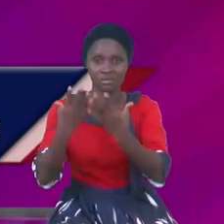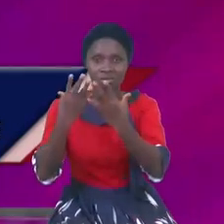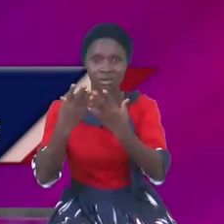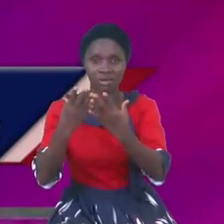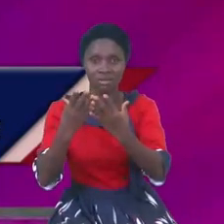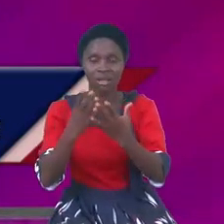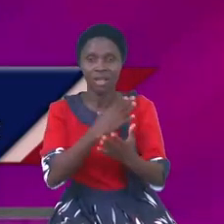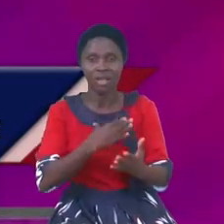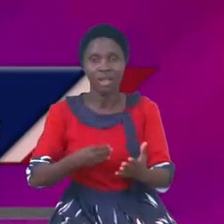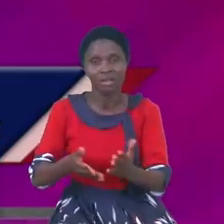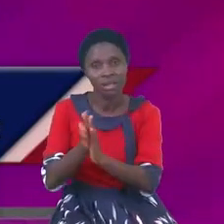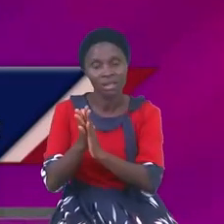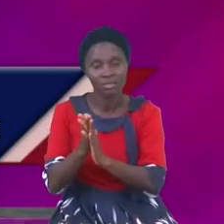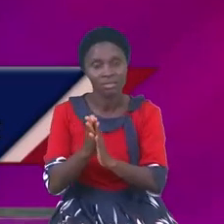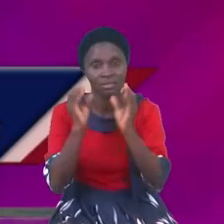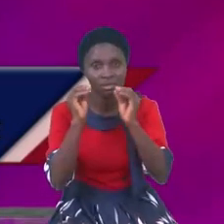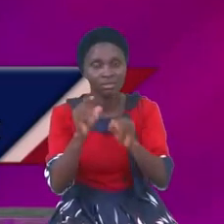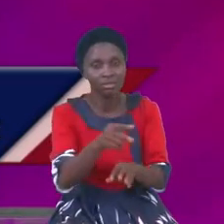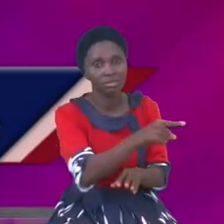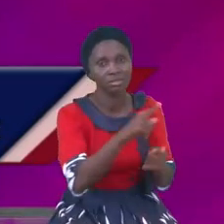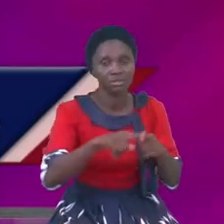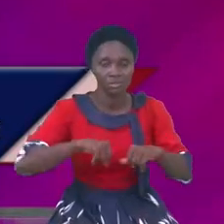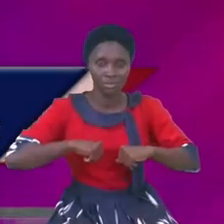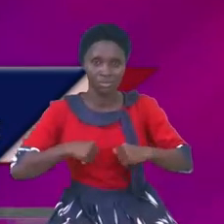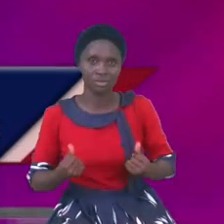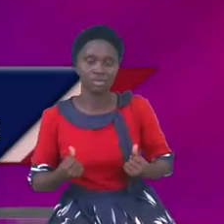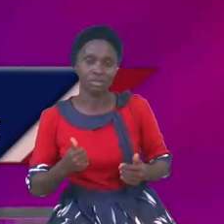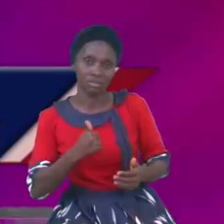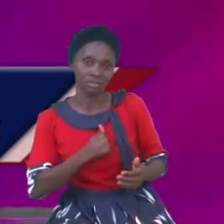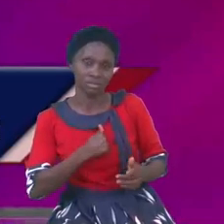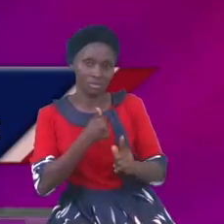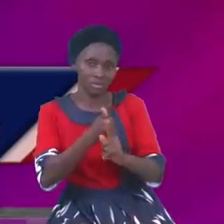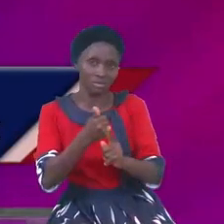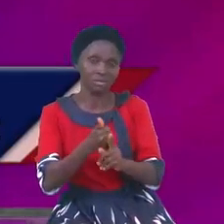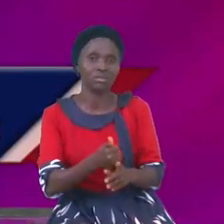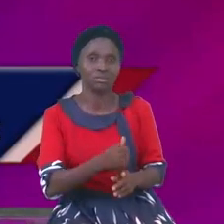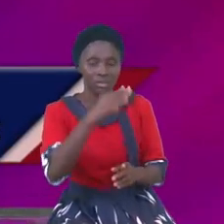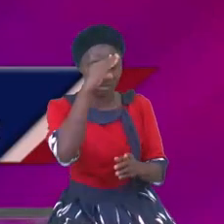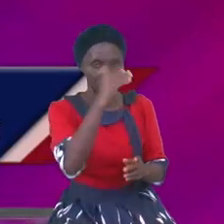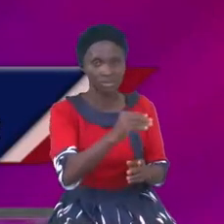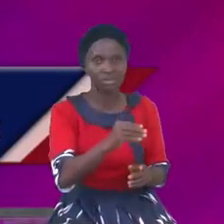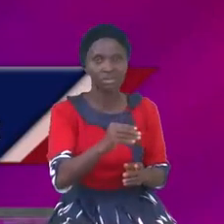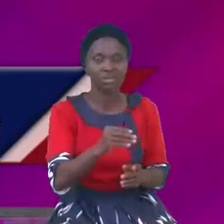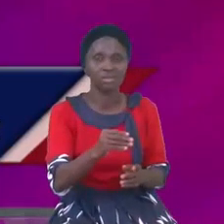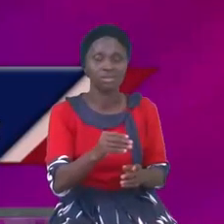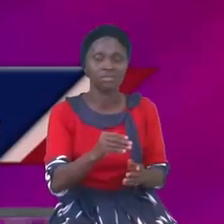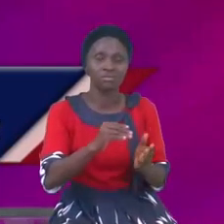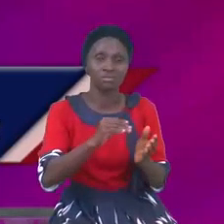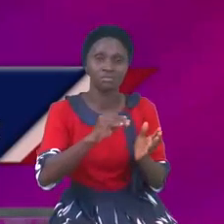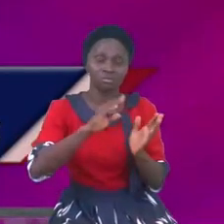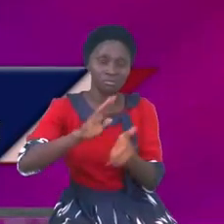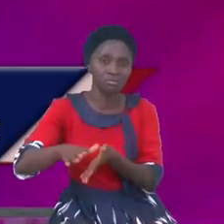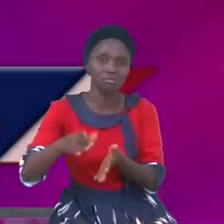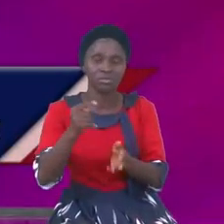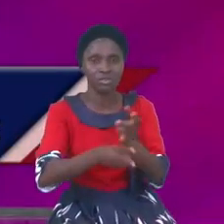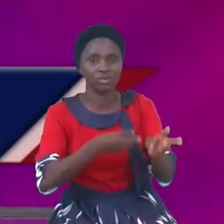il leur a dit de renoncer à eux-mêmes. Il était mort aux commentaires et aux critiques du monde. Priez le Seigneur,